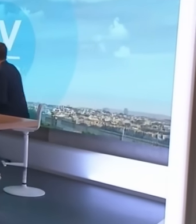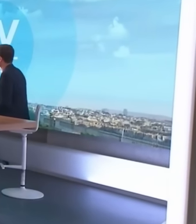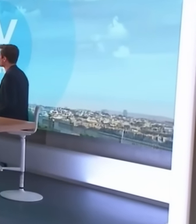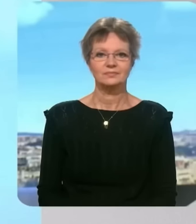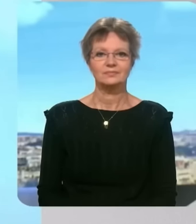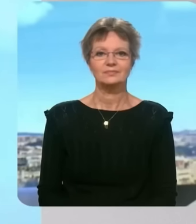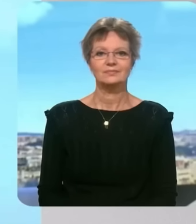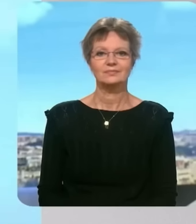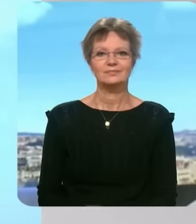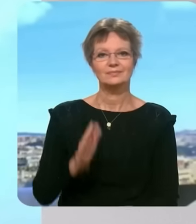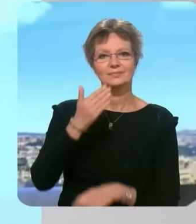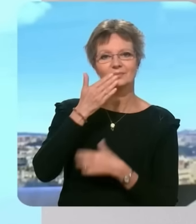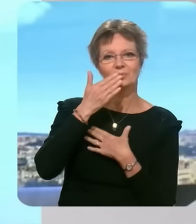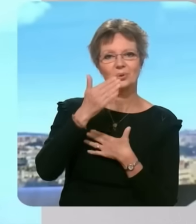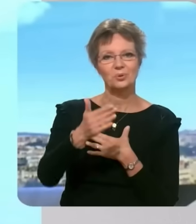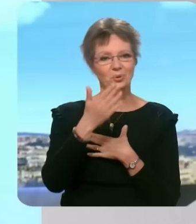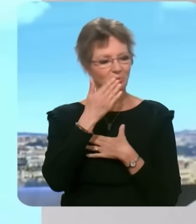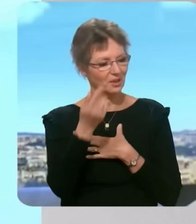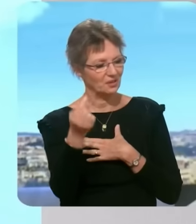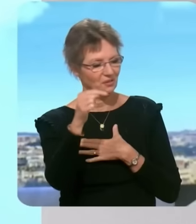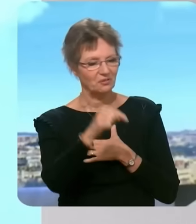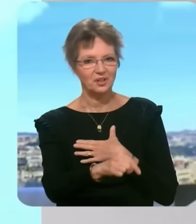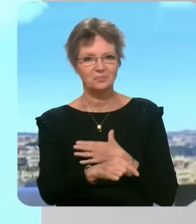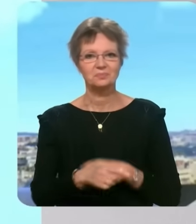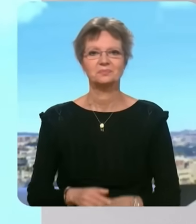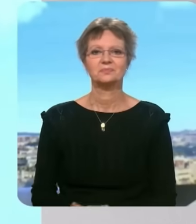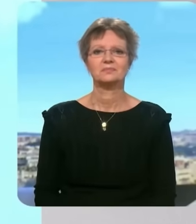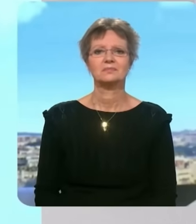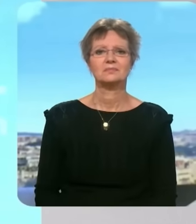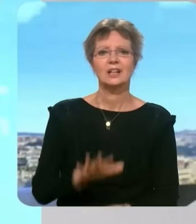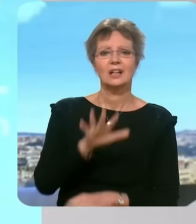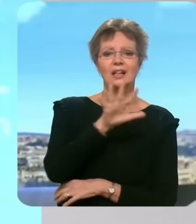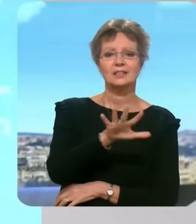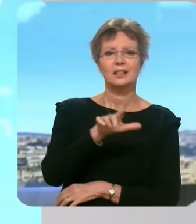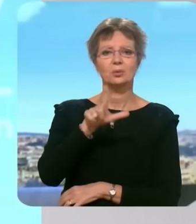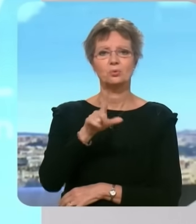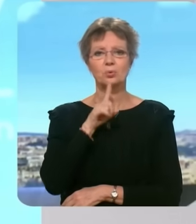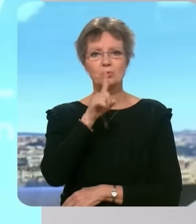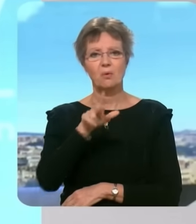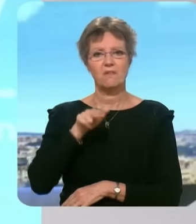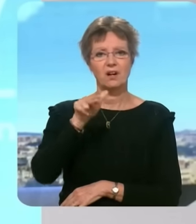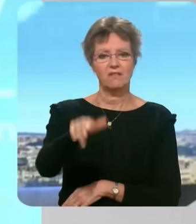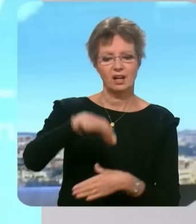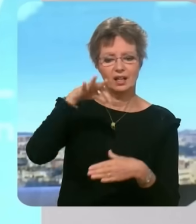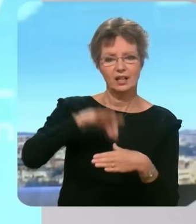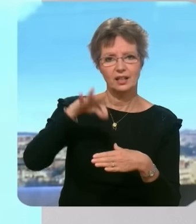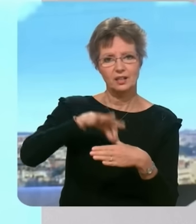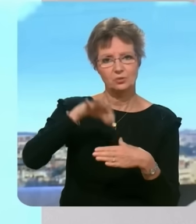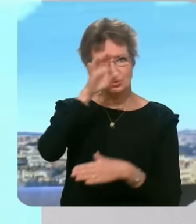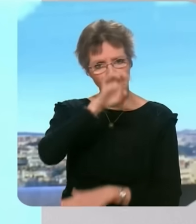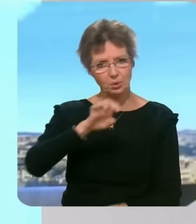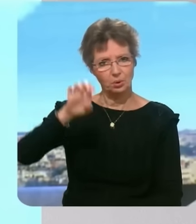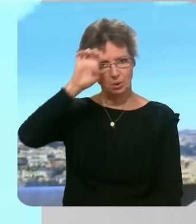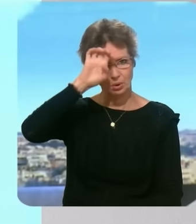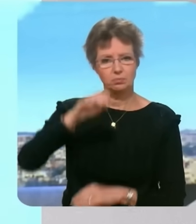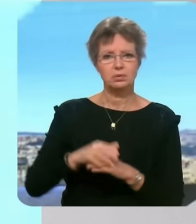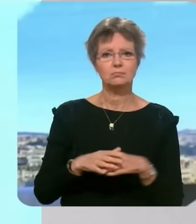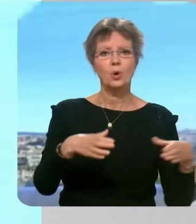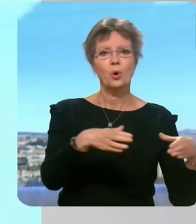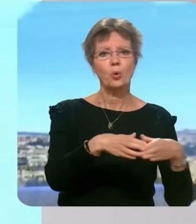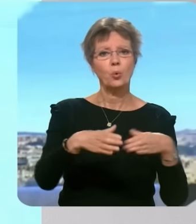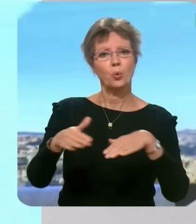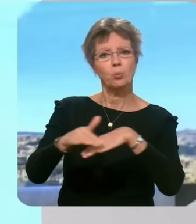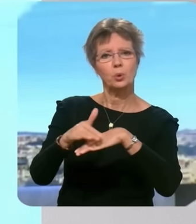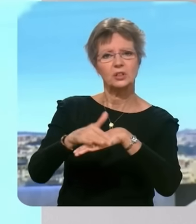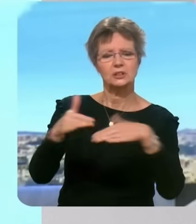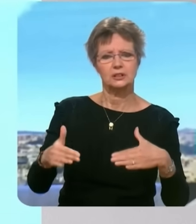Bonjour Marion Maréchal. Bonjour. Merci d'être avec nous dans les 4V ce matin. Merci 52 jours avant les élections européennes. Et comme à chaque scrutin se rapproche